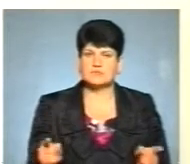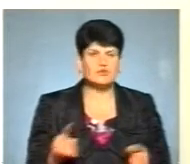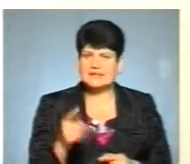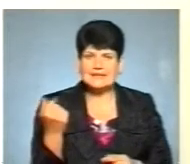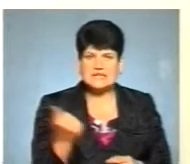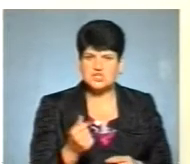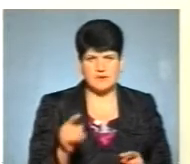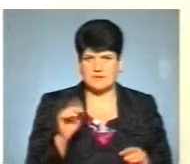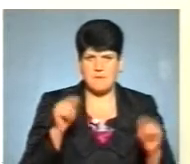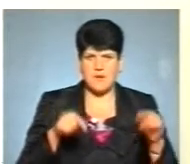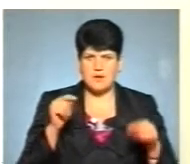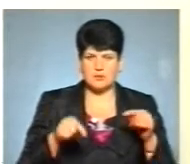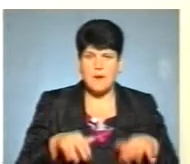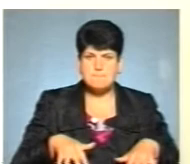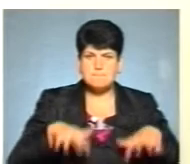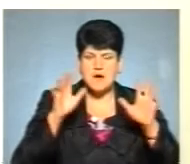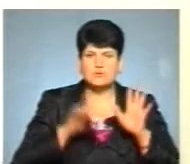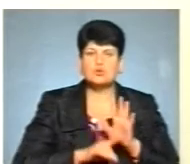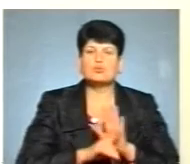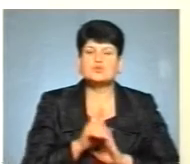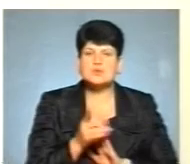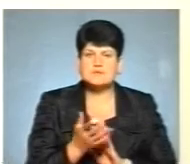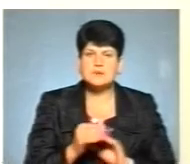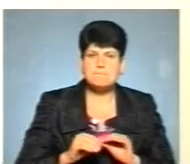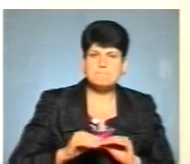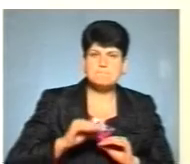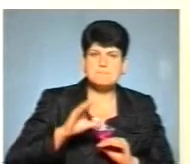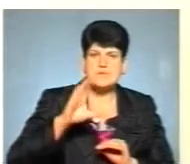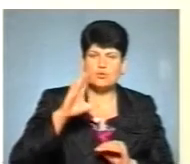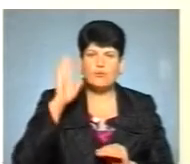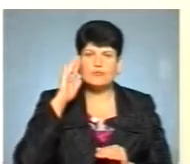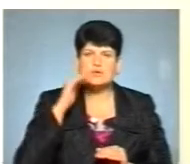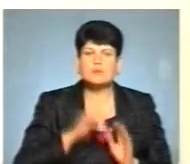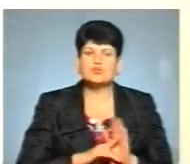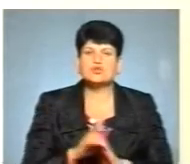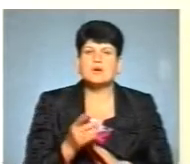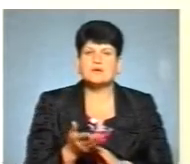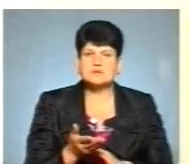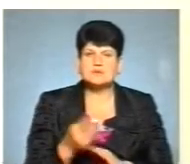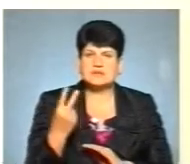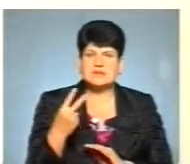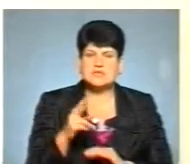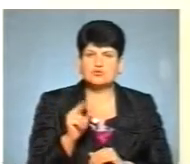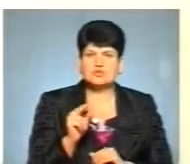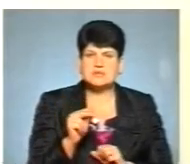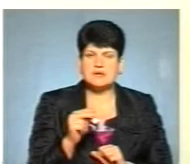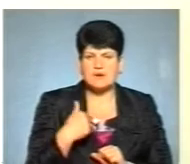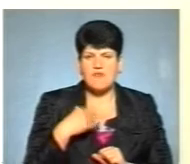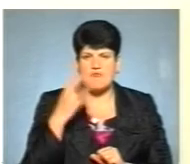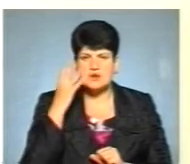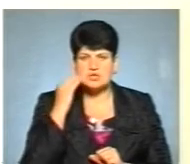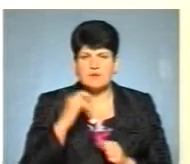тиждень падають, а паводок почався. Підйом води почався з 20-го числа, я вважаю,